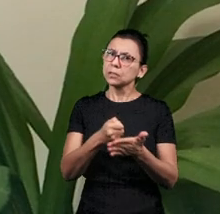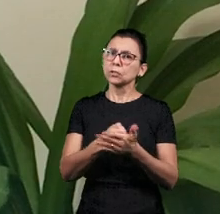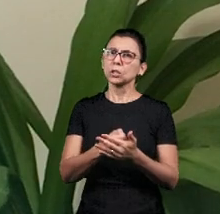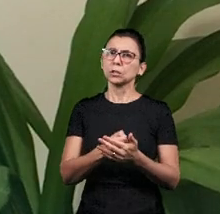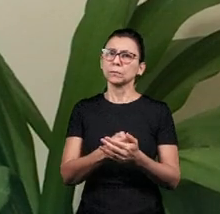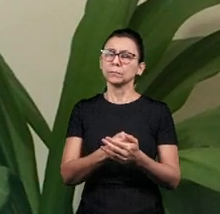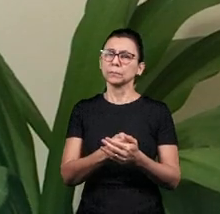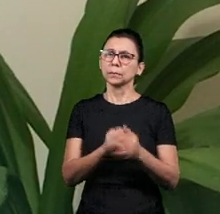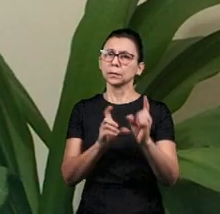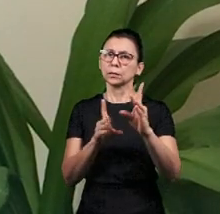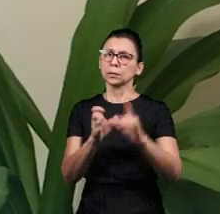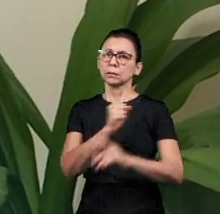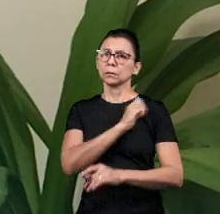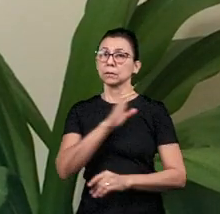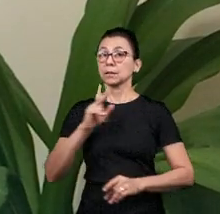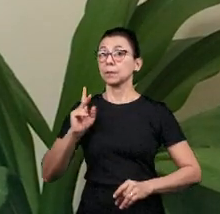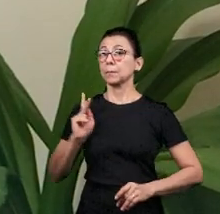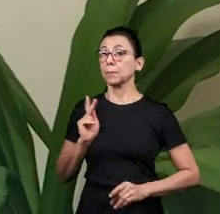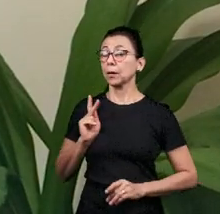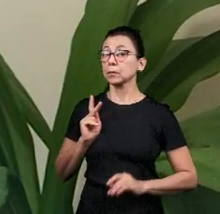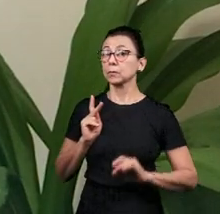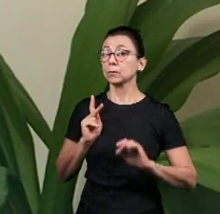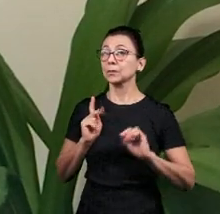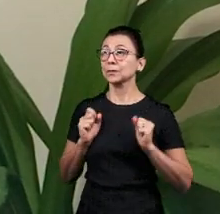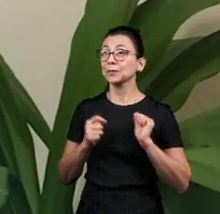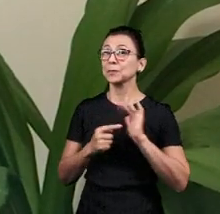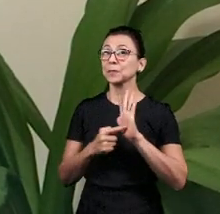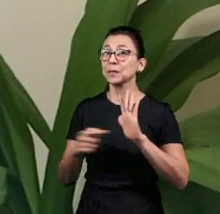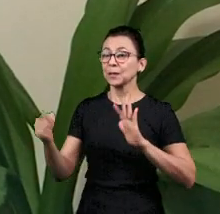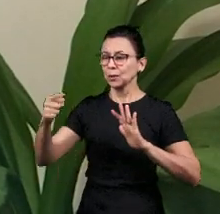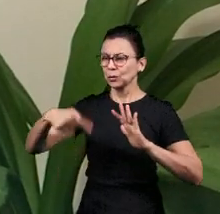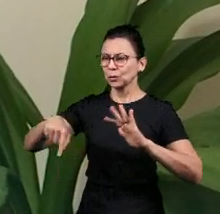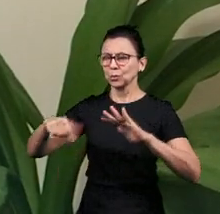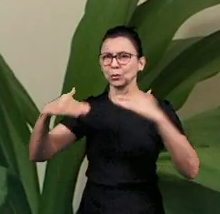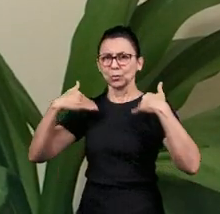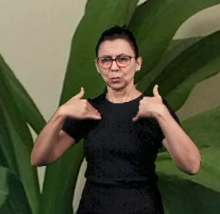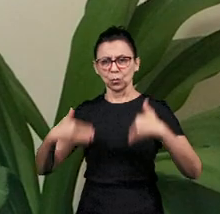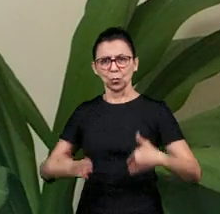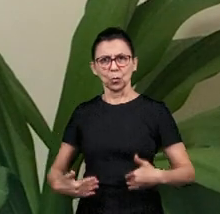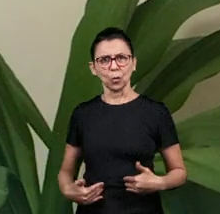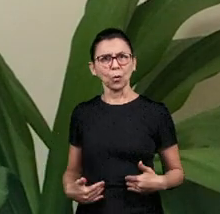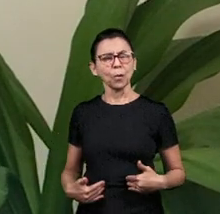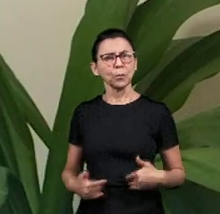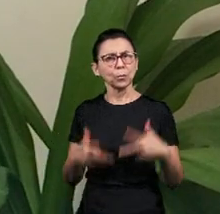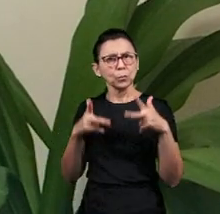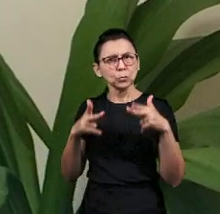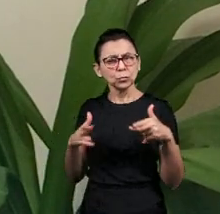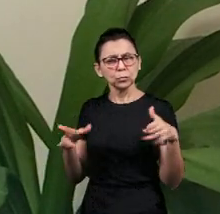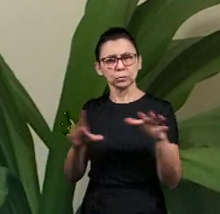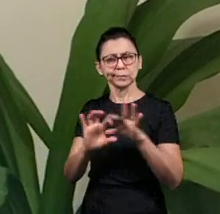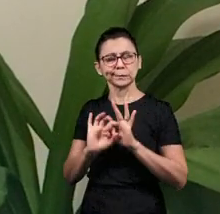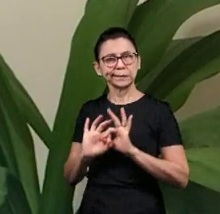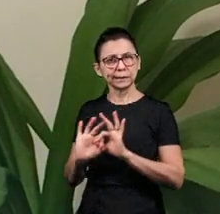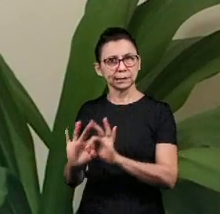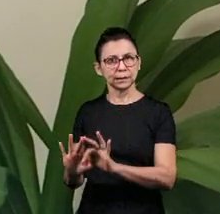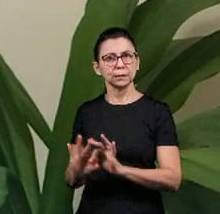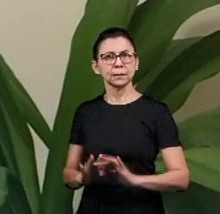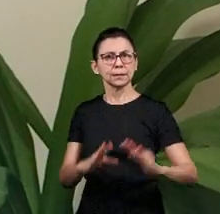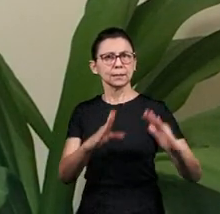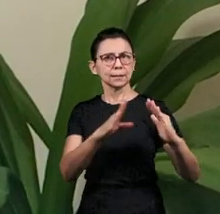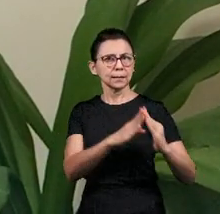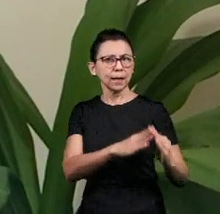et cela était l'expression qui montrait l'idée d'ensemble, de corps. Et enseigner dans le temple et dans les